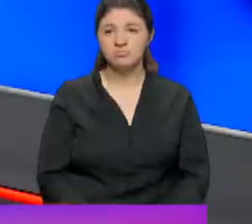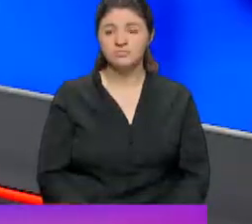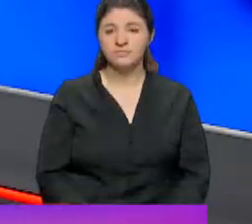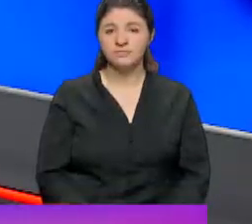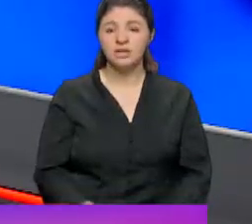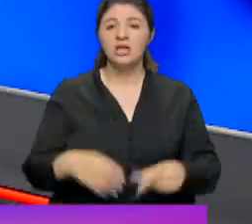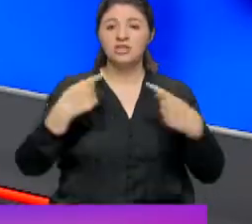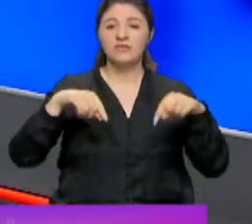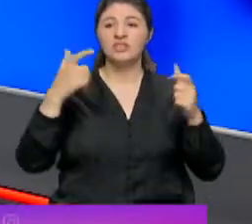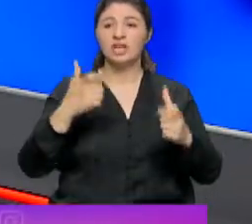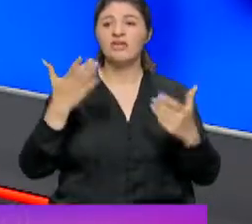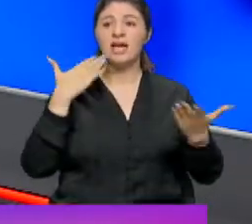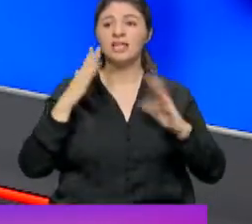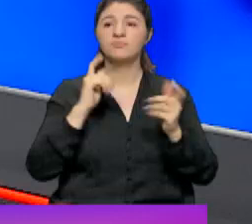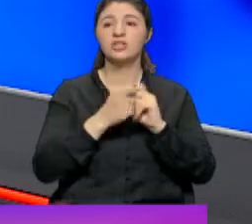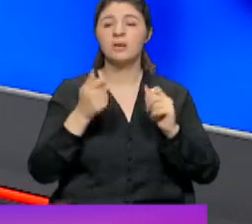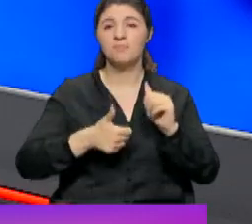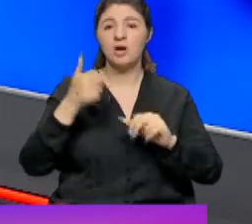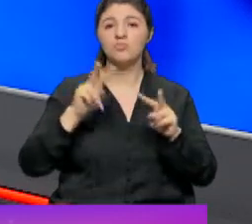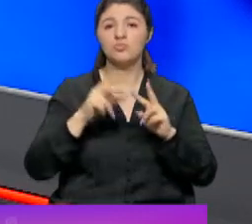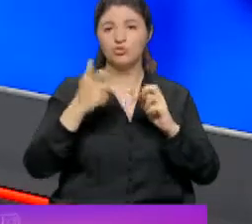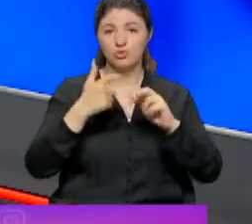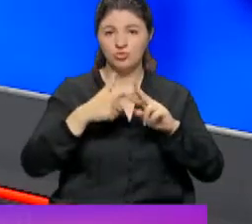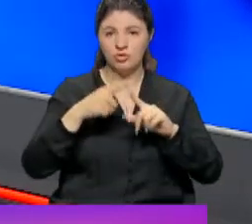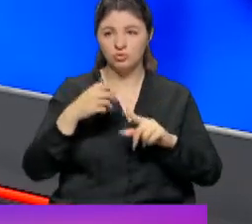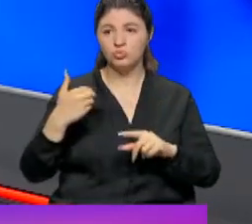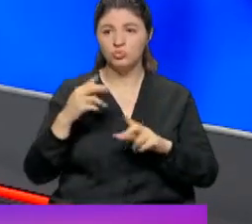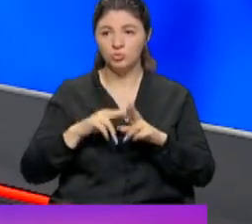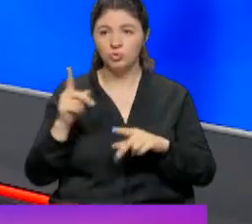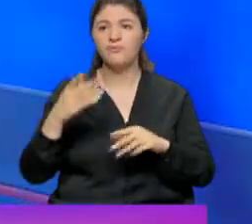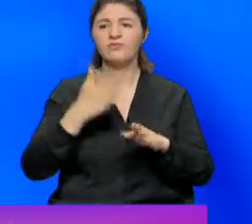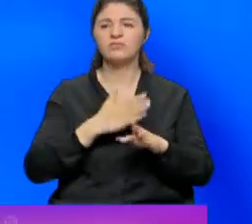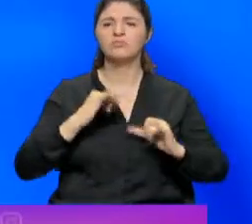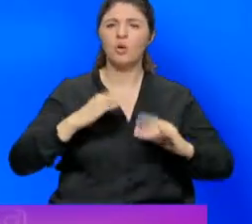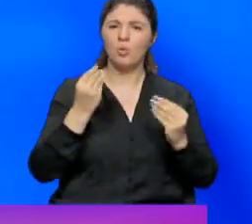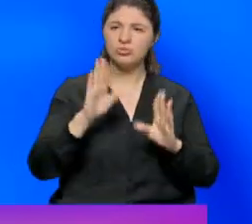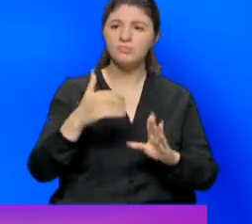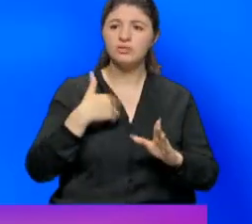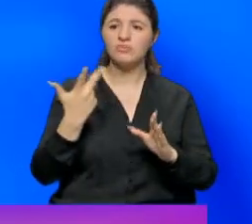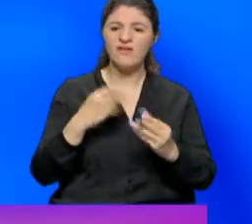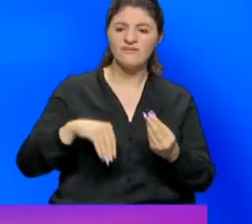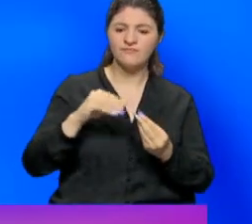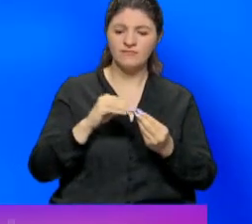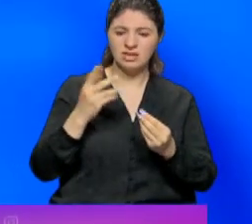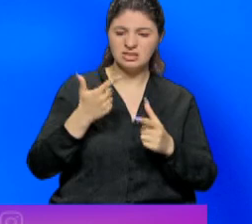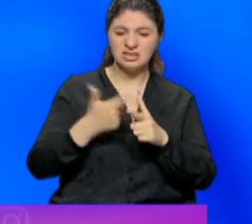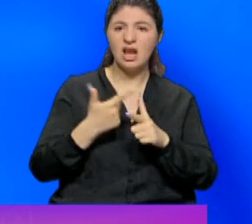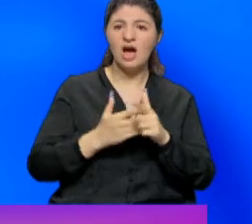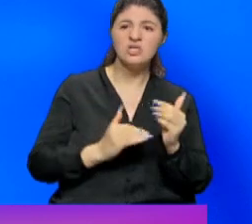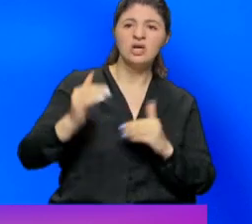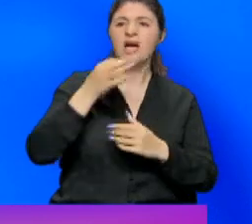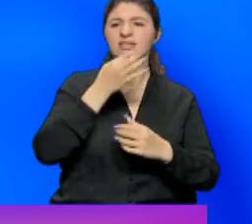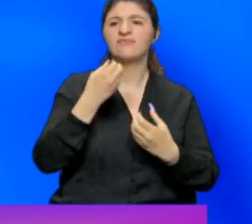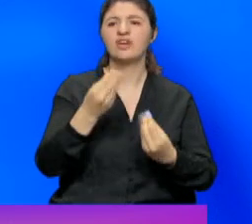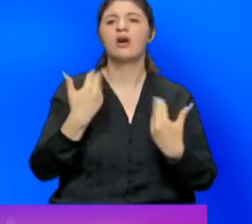bu çevre şehircilik ve iklim değişikliği Bakanı Murat kurum vatandaşımız müşteri olsun Biz fahiş kira artışına Müsaade etmek zorunda